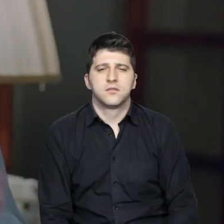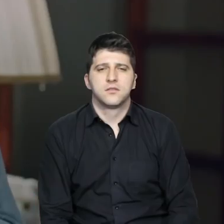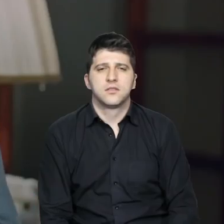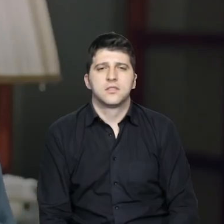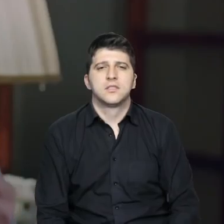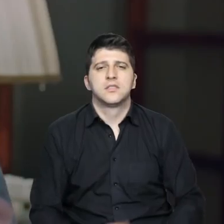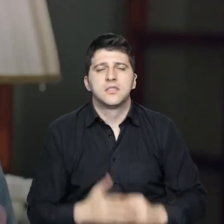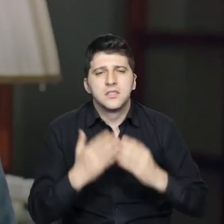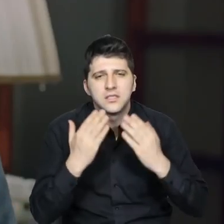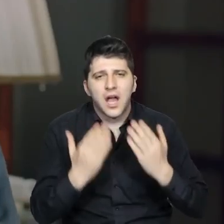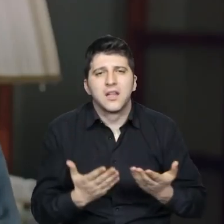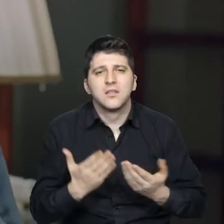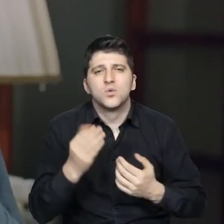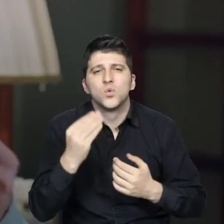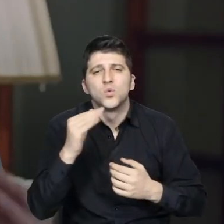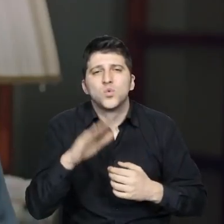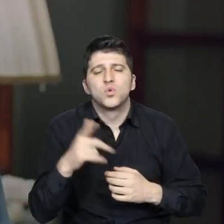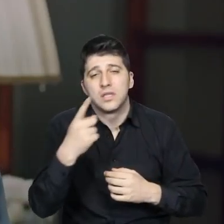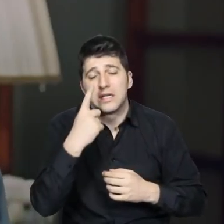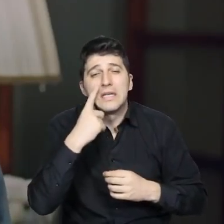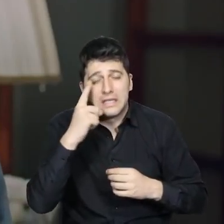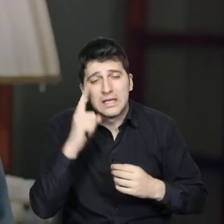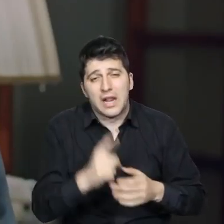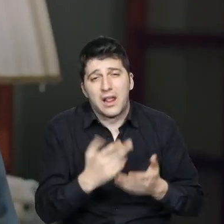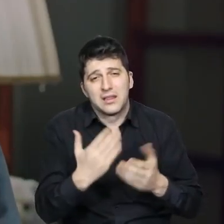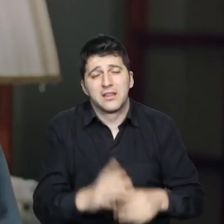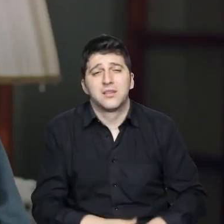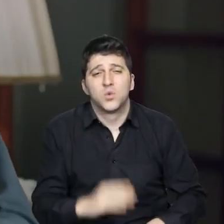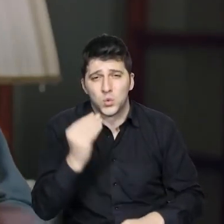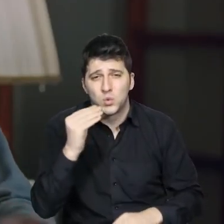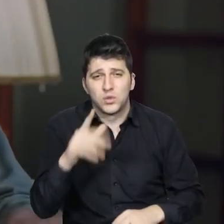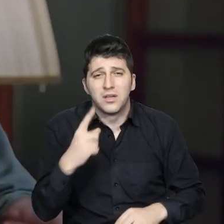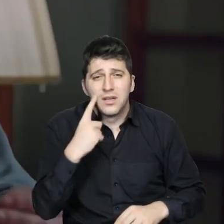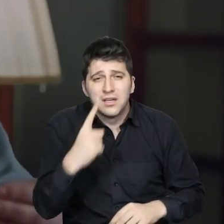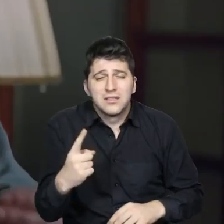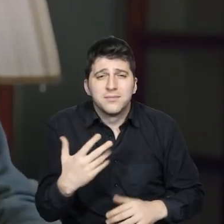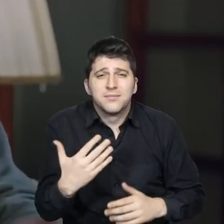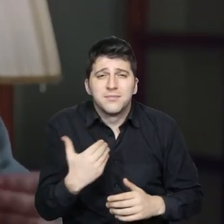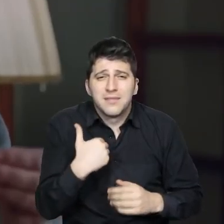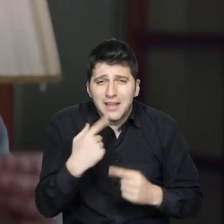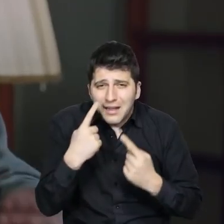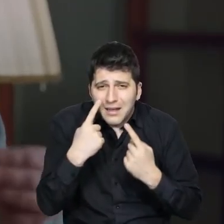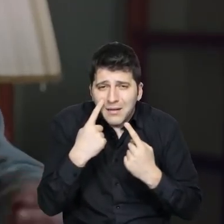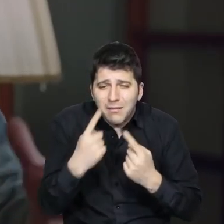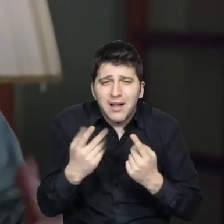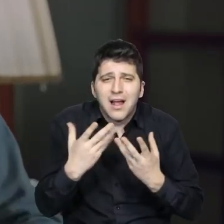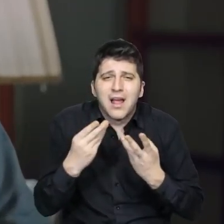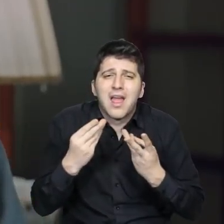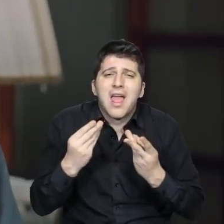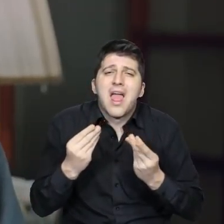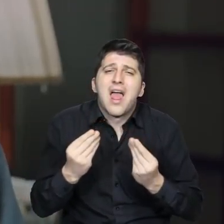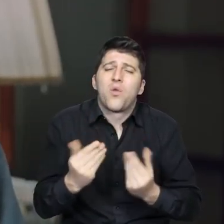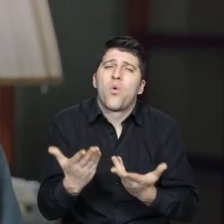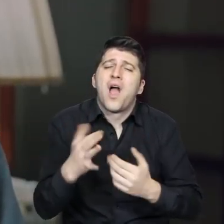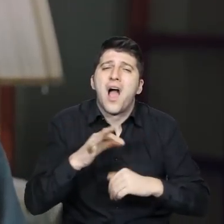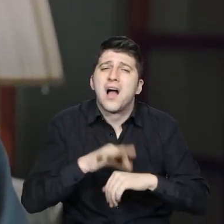Yani çocuk, Allah seni inandırsın. Çocuk böyle gözlerimin önünde erim erim eriyor